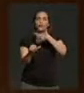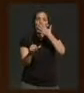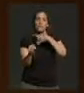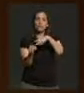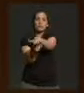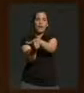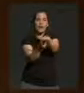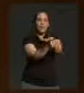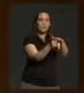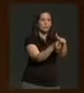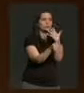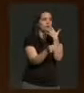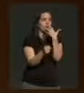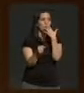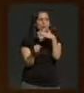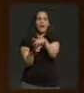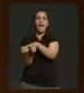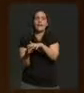eta kanpoan erantzunak aurkitzeko.